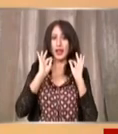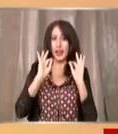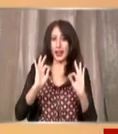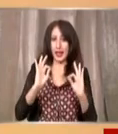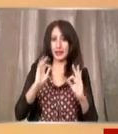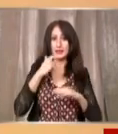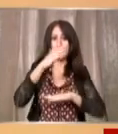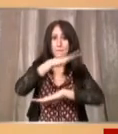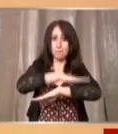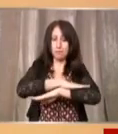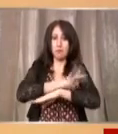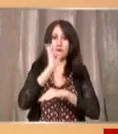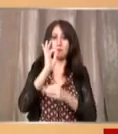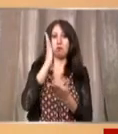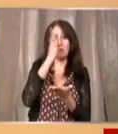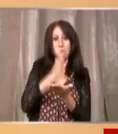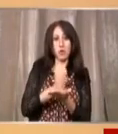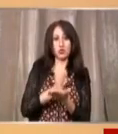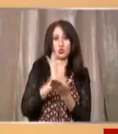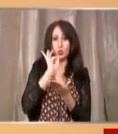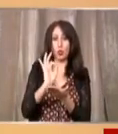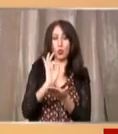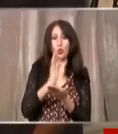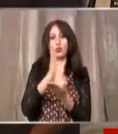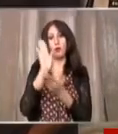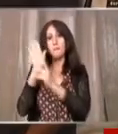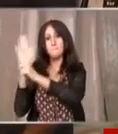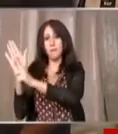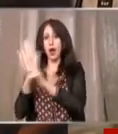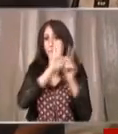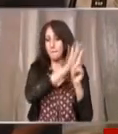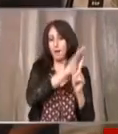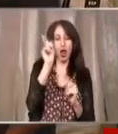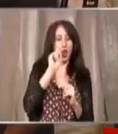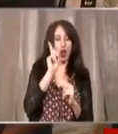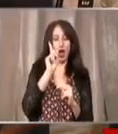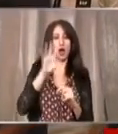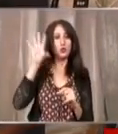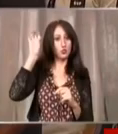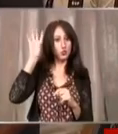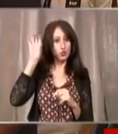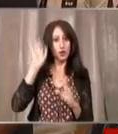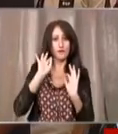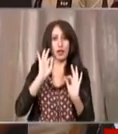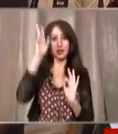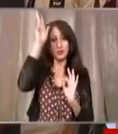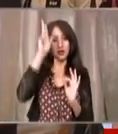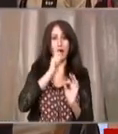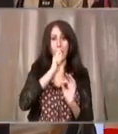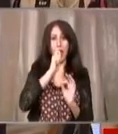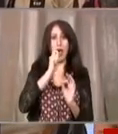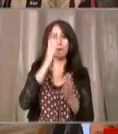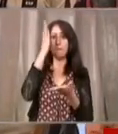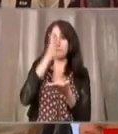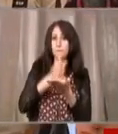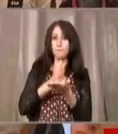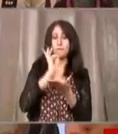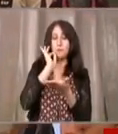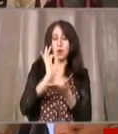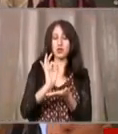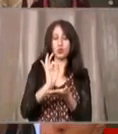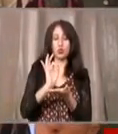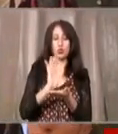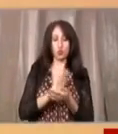تحت اشراف قضائي كامل، اي معنى انه لكل صندوق له قاضي. ف واعتقد يعني